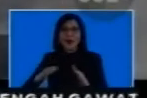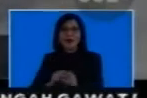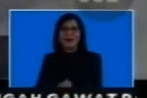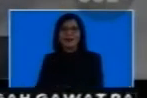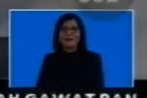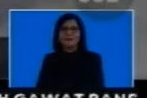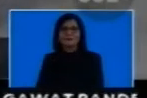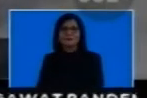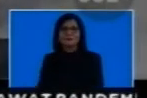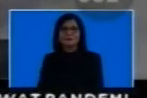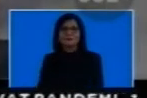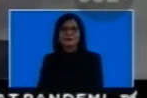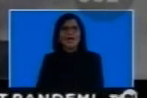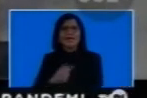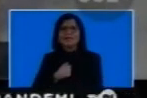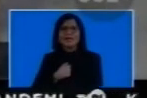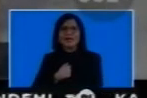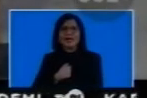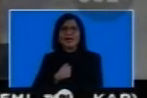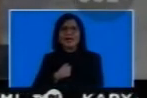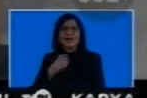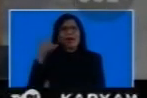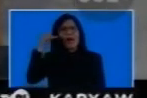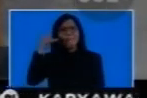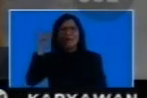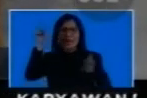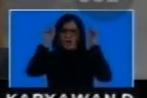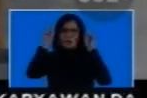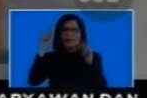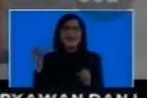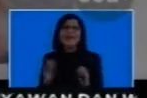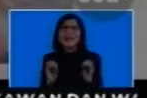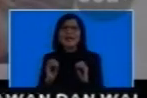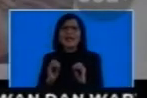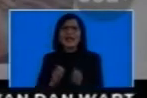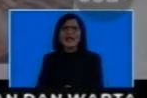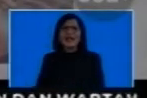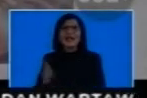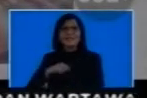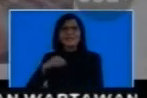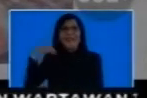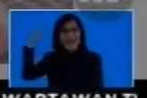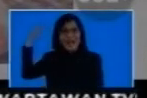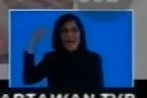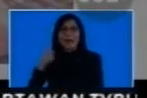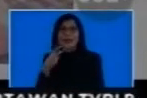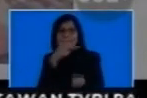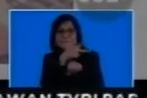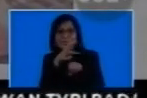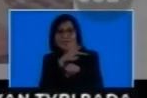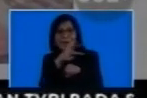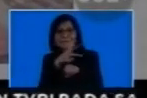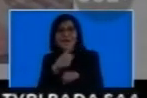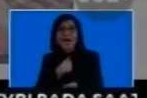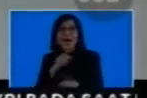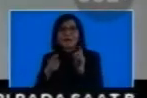dan Tiara. Saya tidak punya HP, jadi kalau buat video belajar, mereka berdua yang merekam. Saya diberi teks